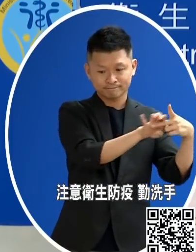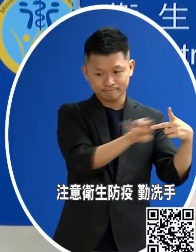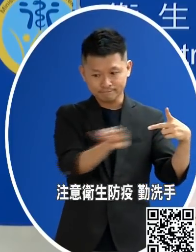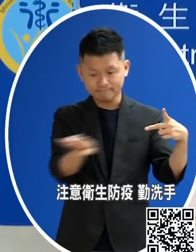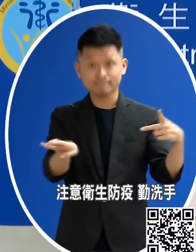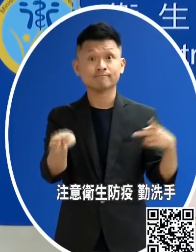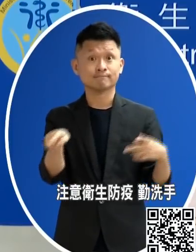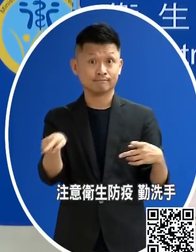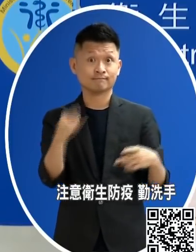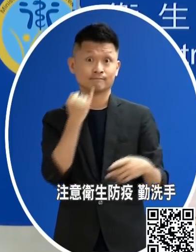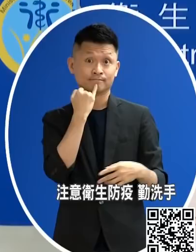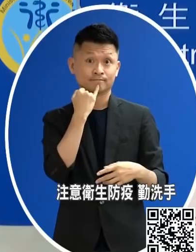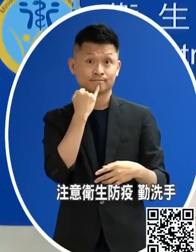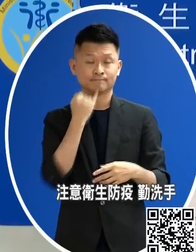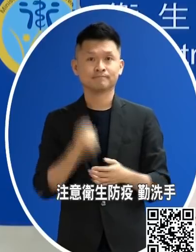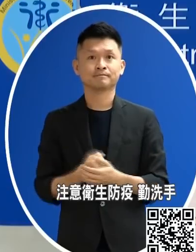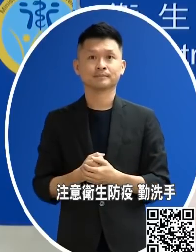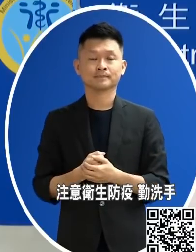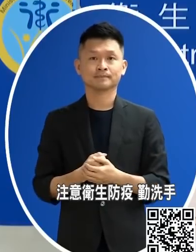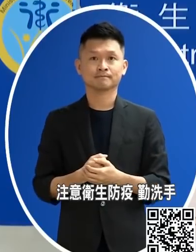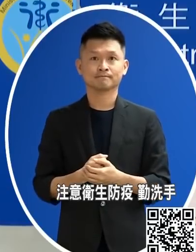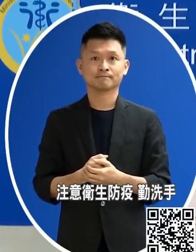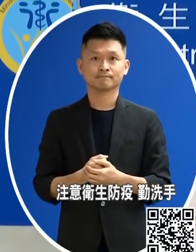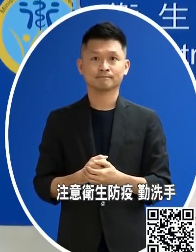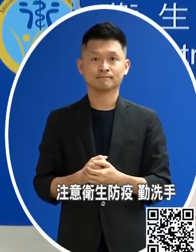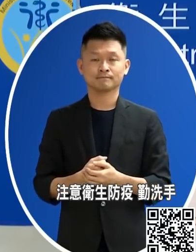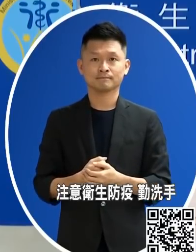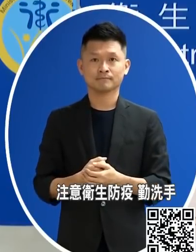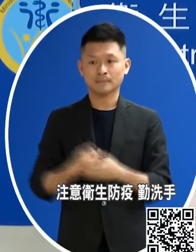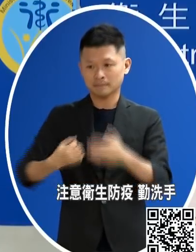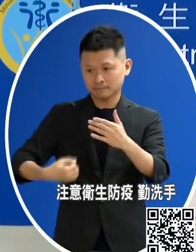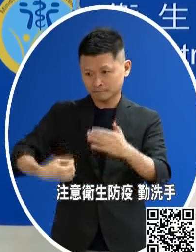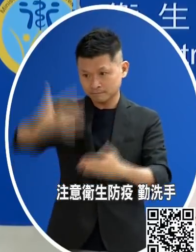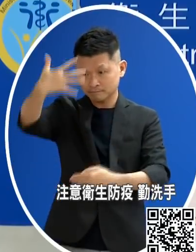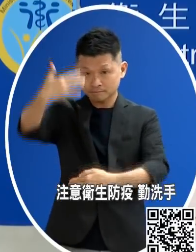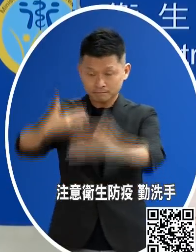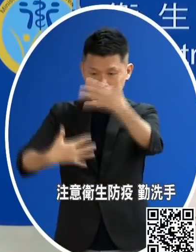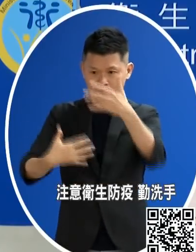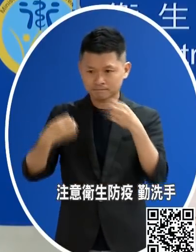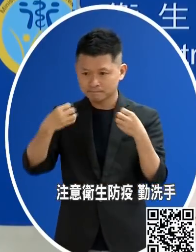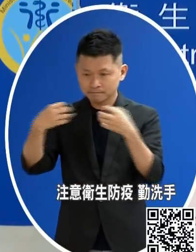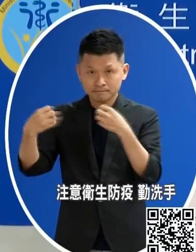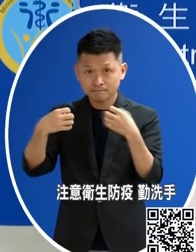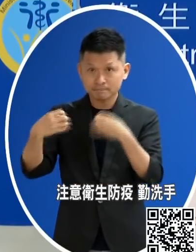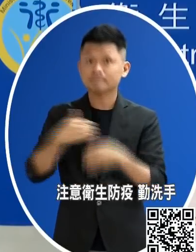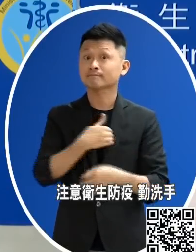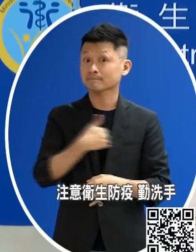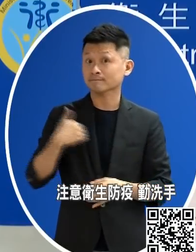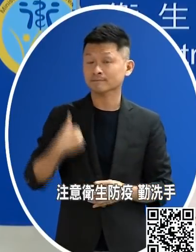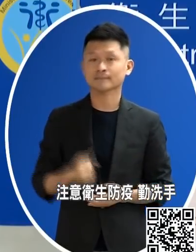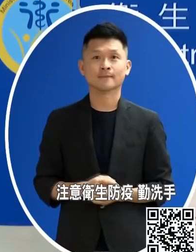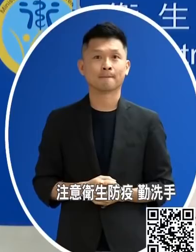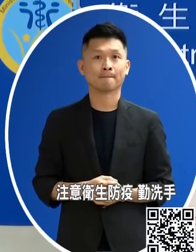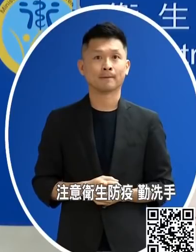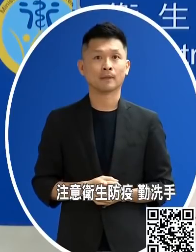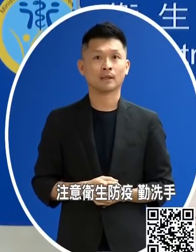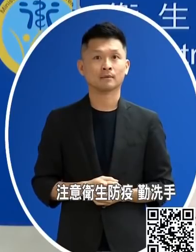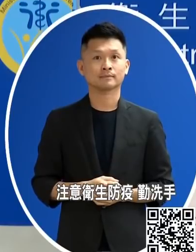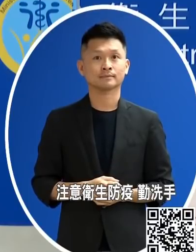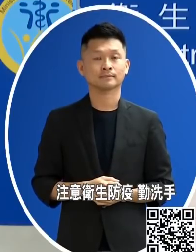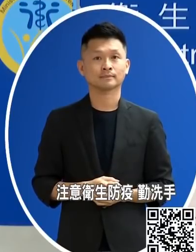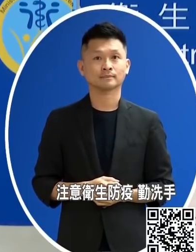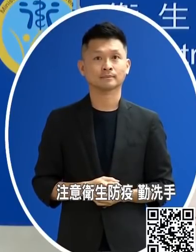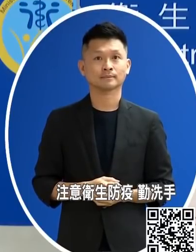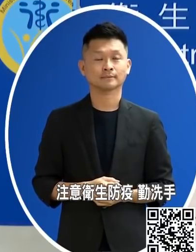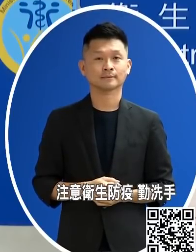那之后在讨论会当中，就是会有一些病例个案的一个报告。那之后，然后